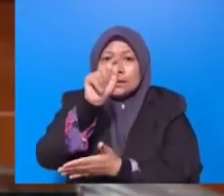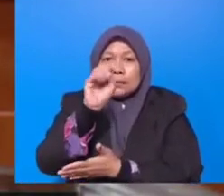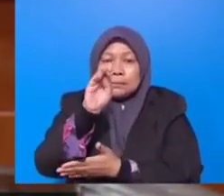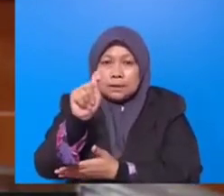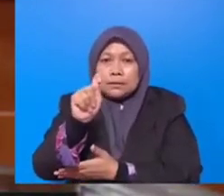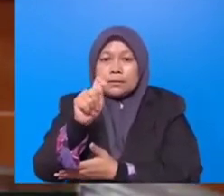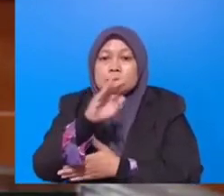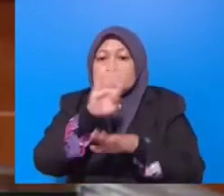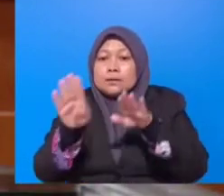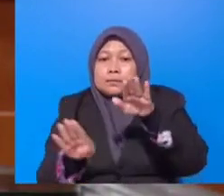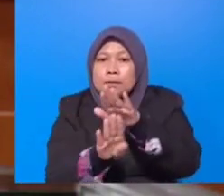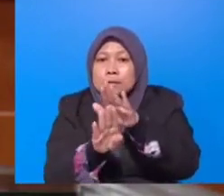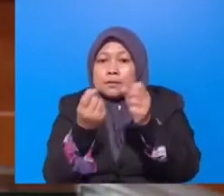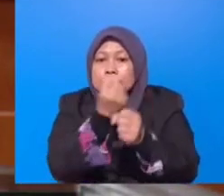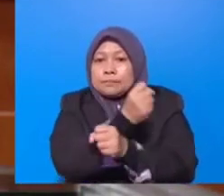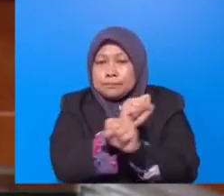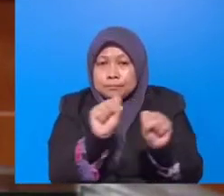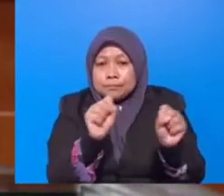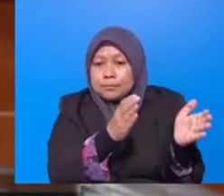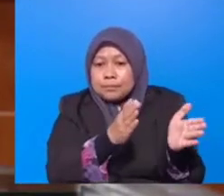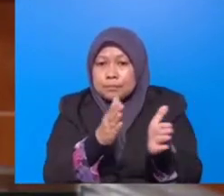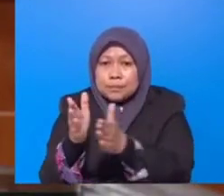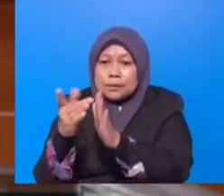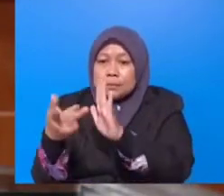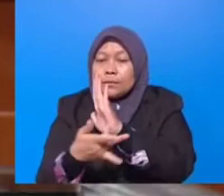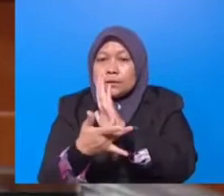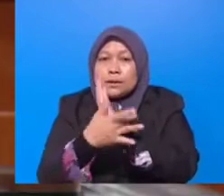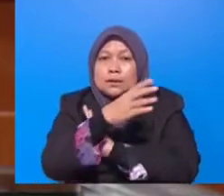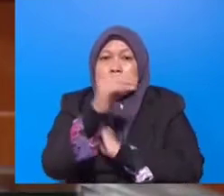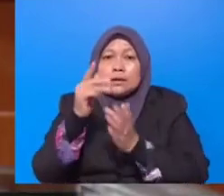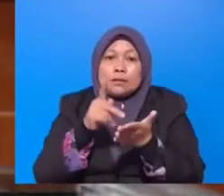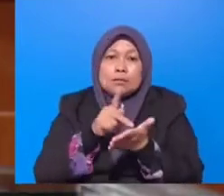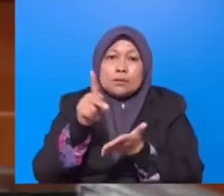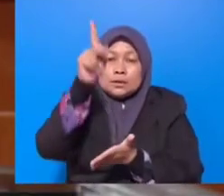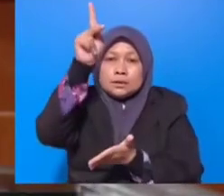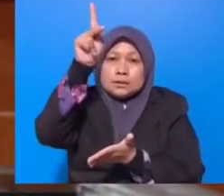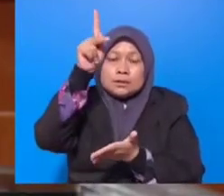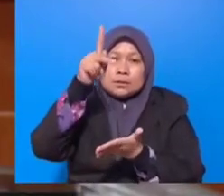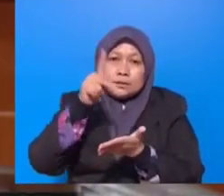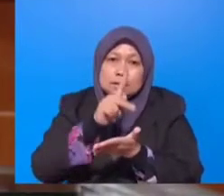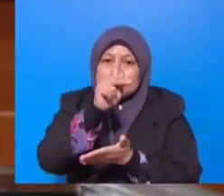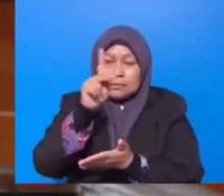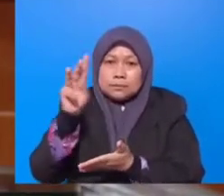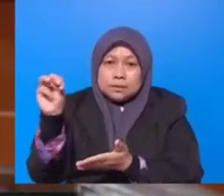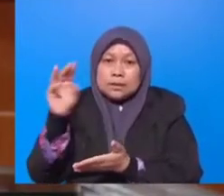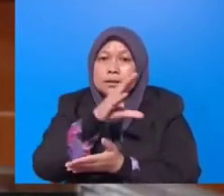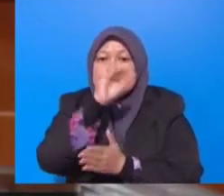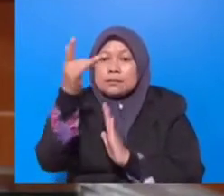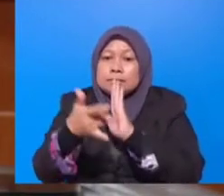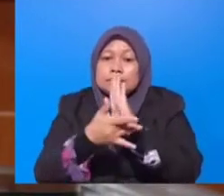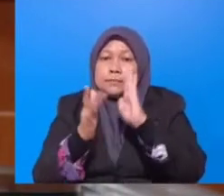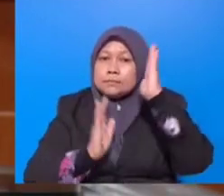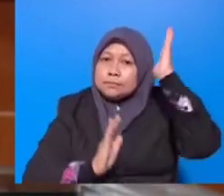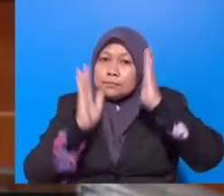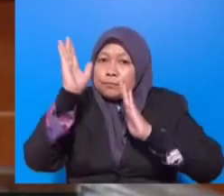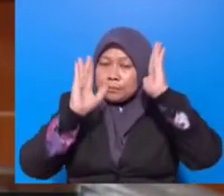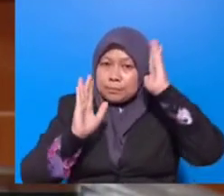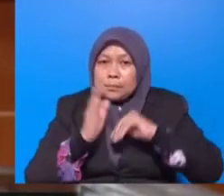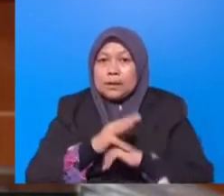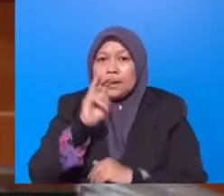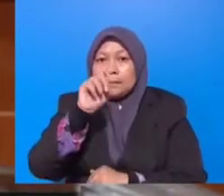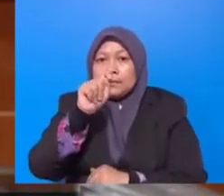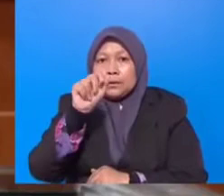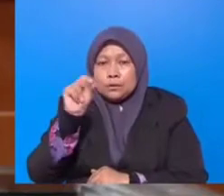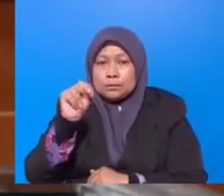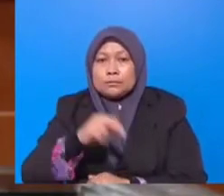Tibet di bawah sediaan Kementerian termasuk Politeknik dan collection community setiap Nation teknikal universal networks